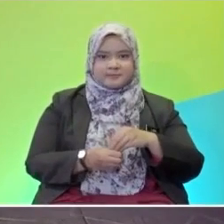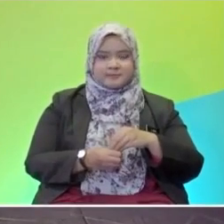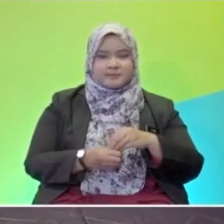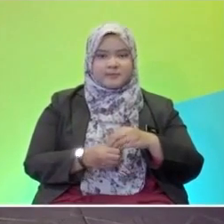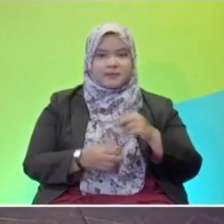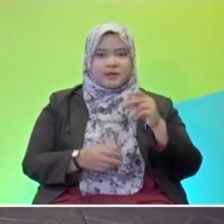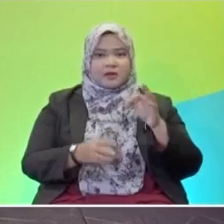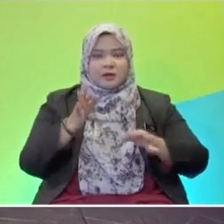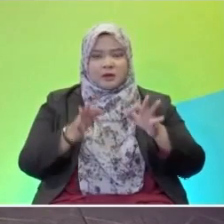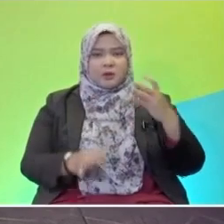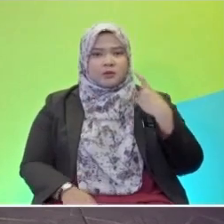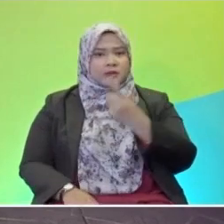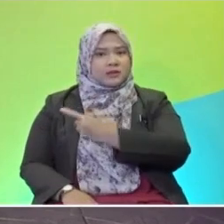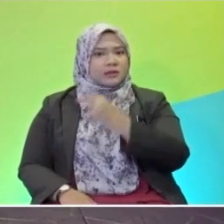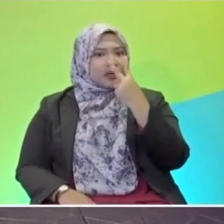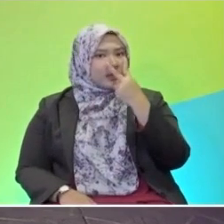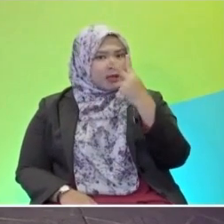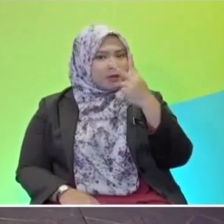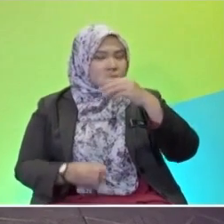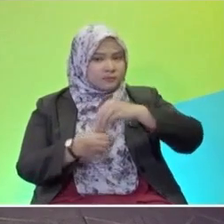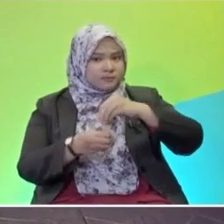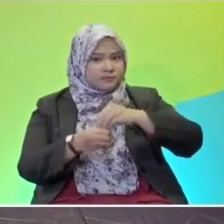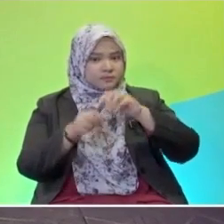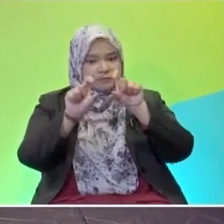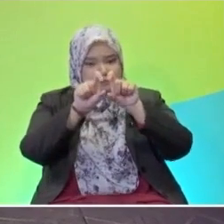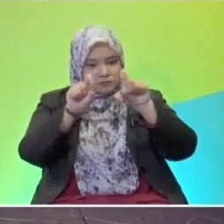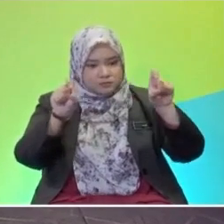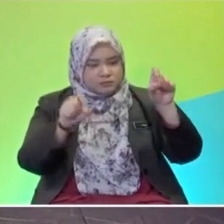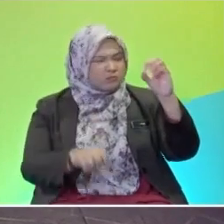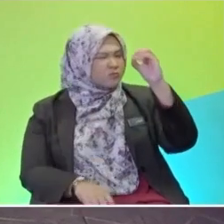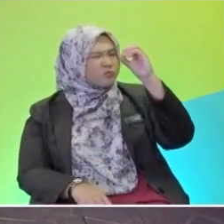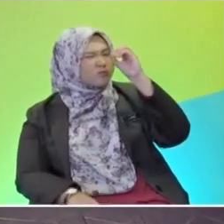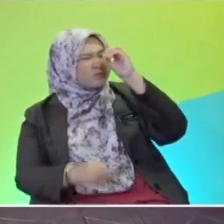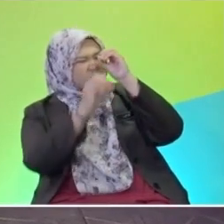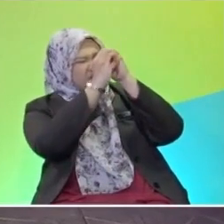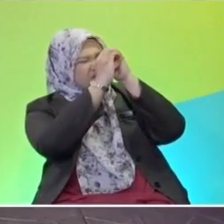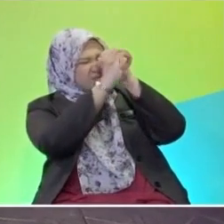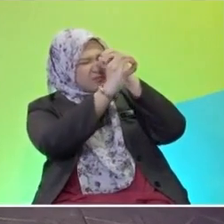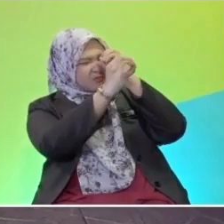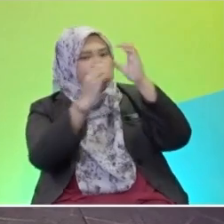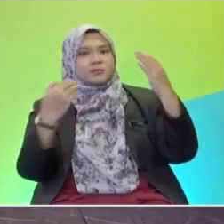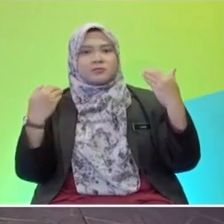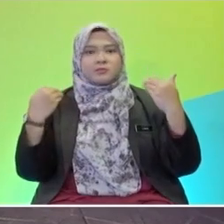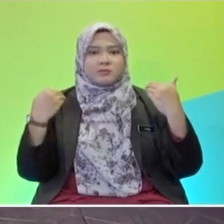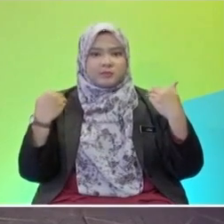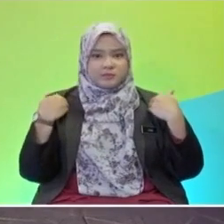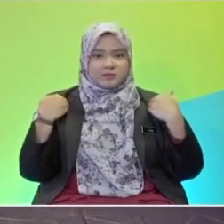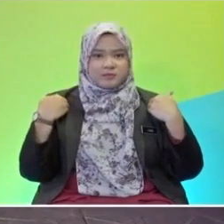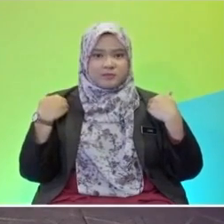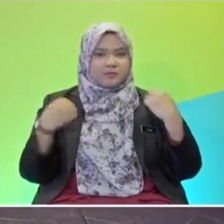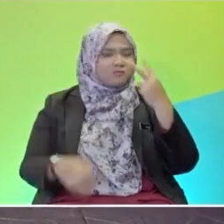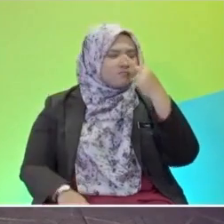corak-corak yang berbeda apabila kita putarkan gladoskop ini di mana dalam teleskop ini terdapat